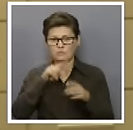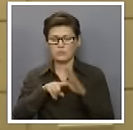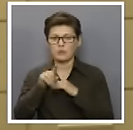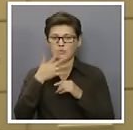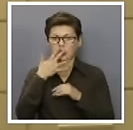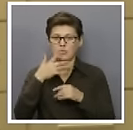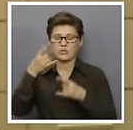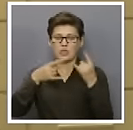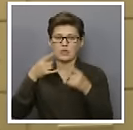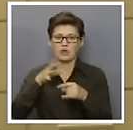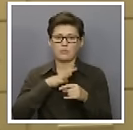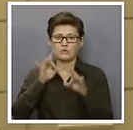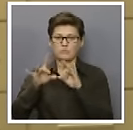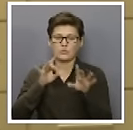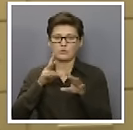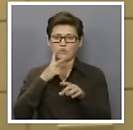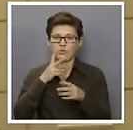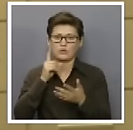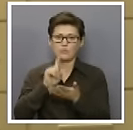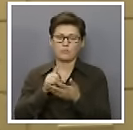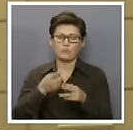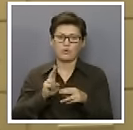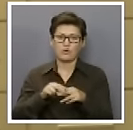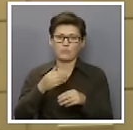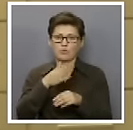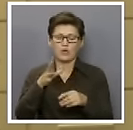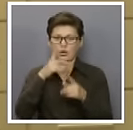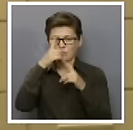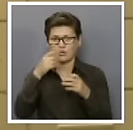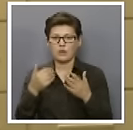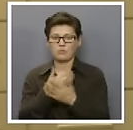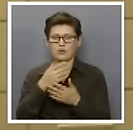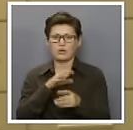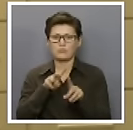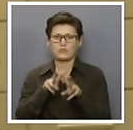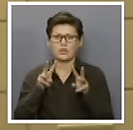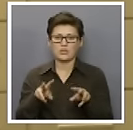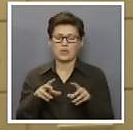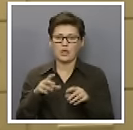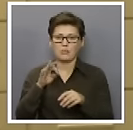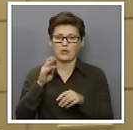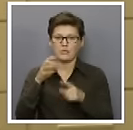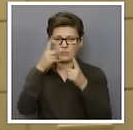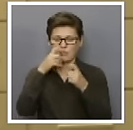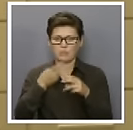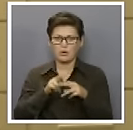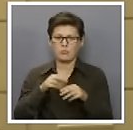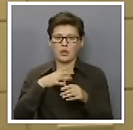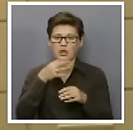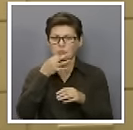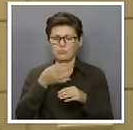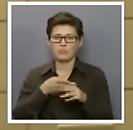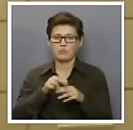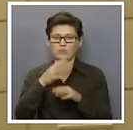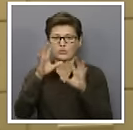шетелдік телеарналар эфирінде жарнама көрсетуге тиім салынады. Бұл жөнінде ақпарат және коммуникация министрі Дәурен Абаев хабарлады. Қаперге салайын,